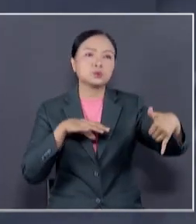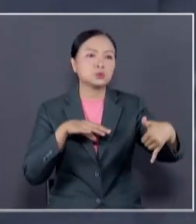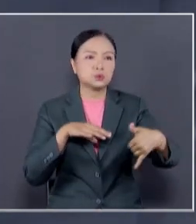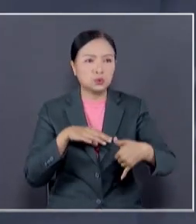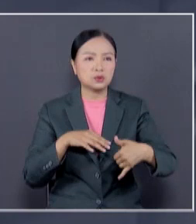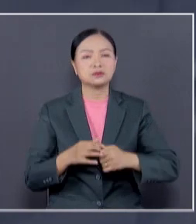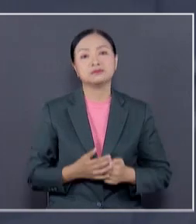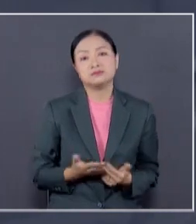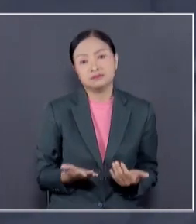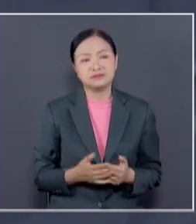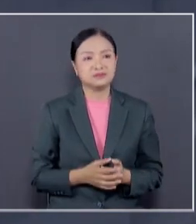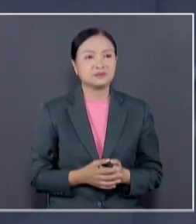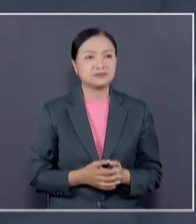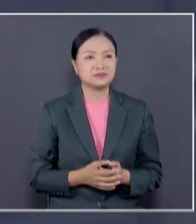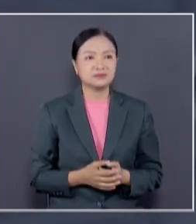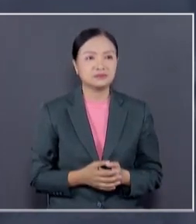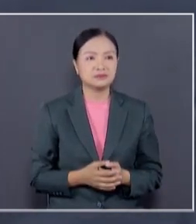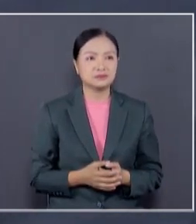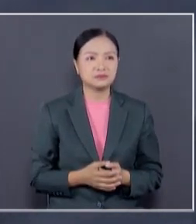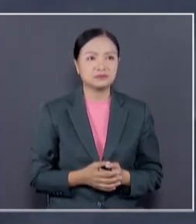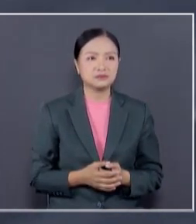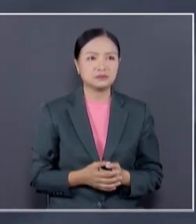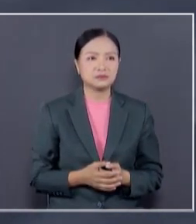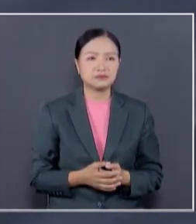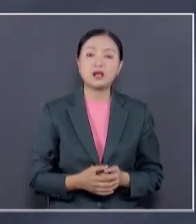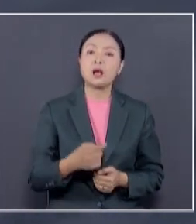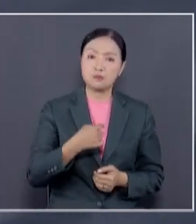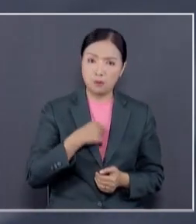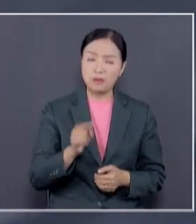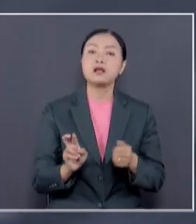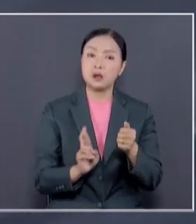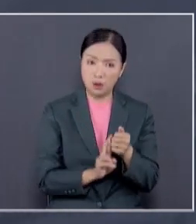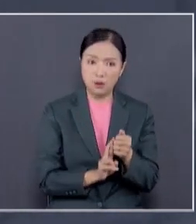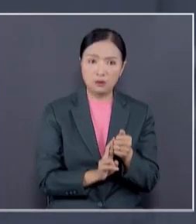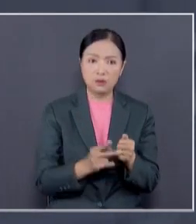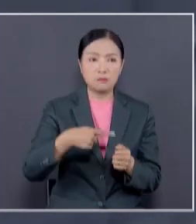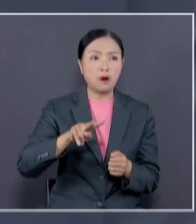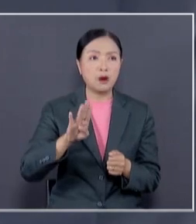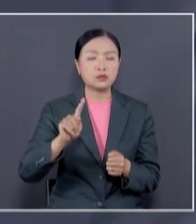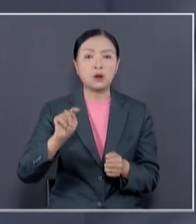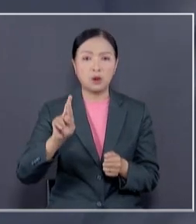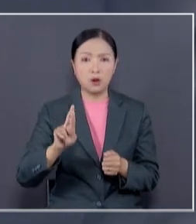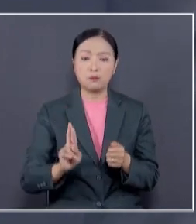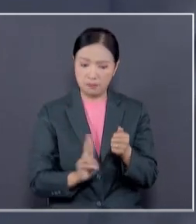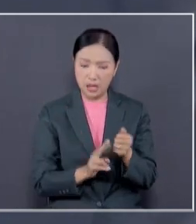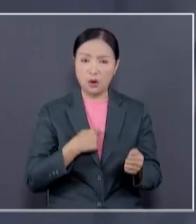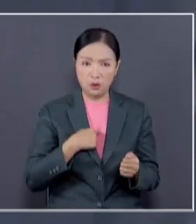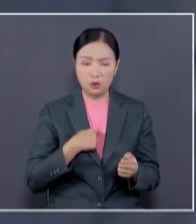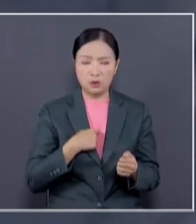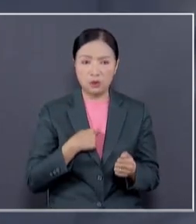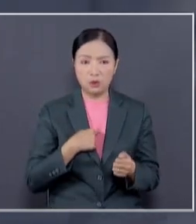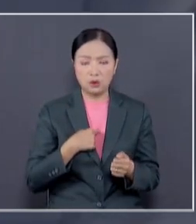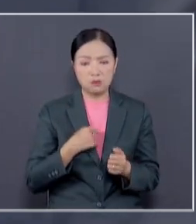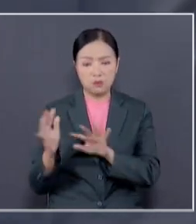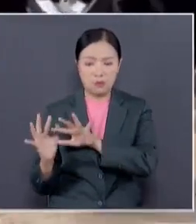นไม่ได้นอนเนี่ยนะฮะบิ๊กโจ๊กเนี่ยปฏิเสธอย่างที่เห็นเลยว่าผมเป็นรองผบ.ตร.นะไม่ยอมให้เข้าตรวจค้นแล้วไล่ให้ตำรวจ